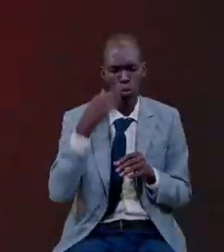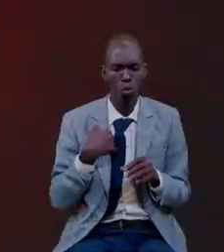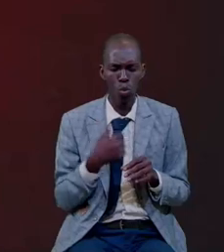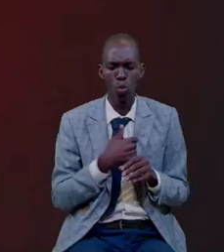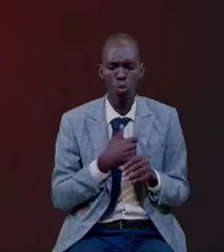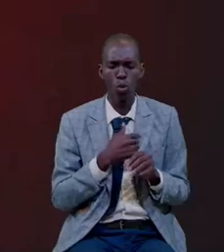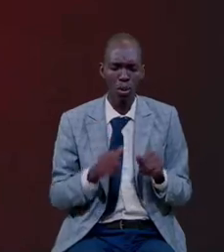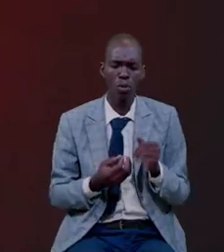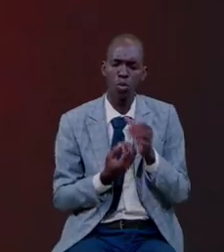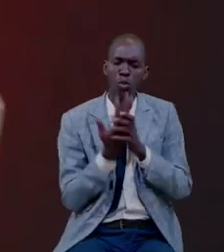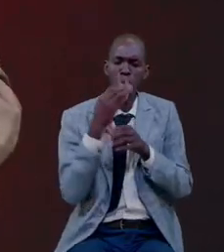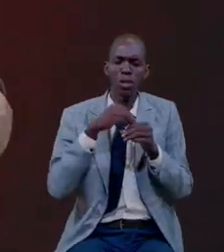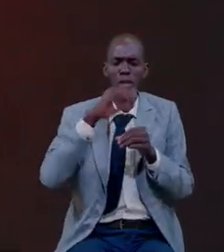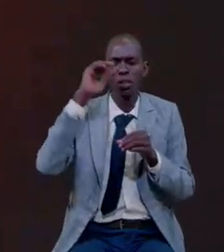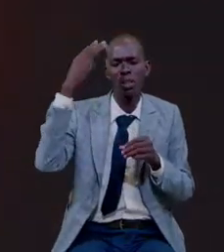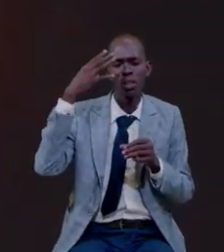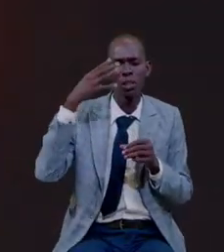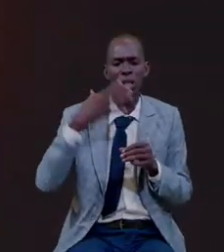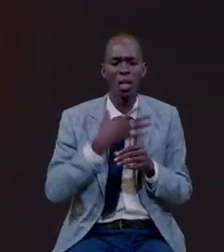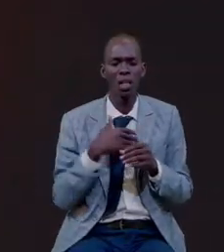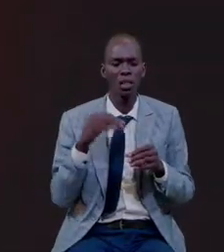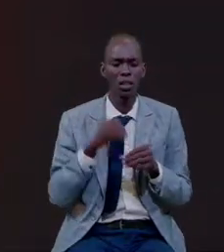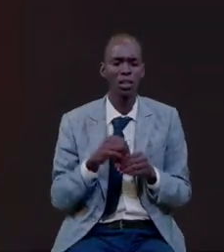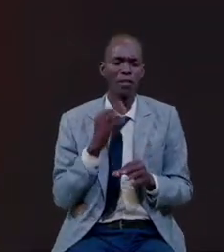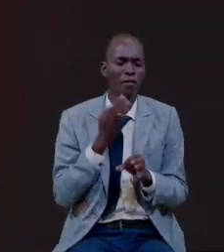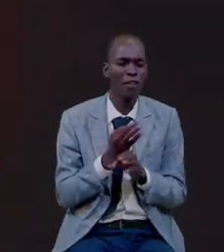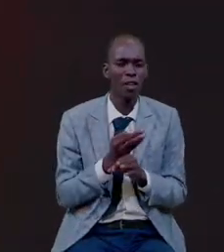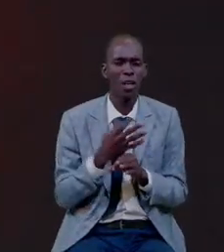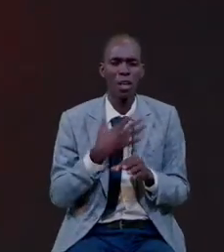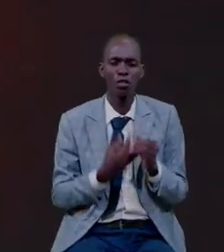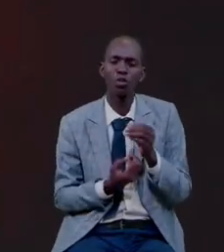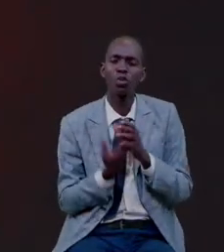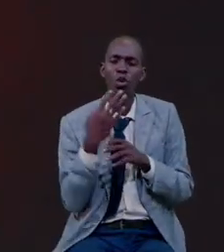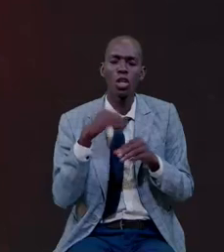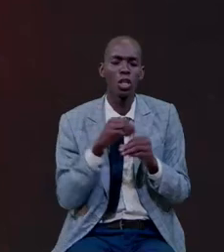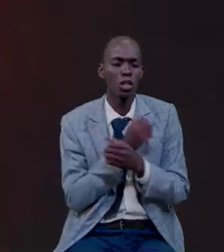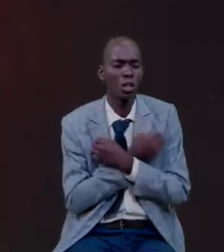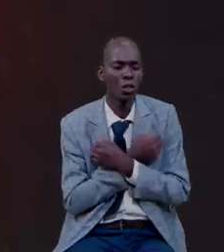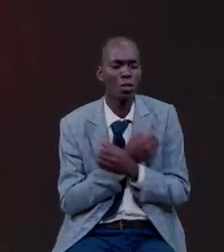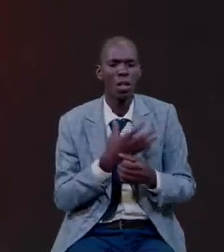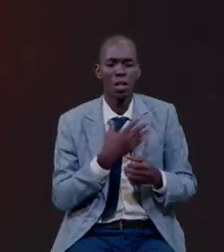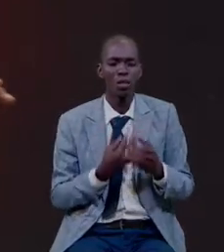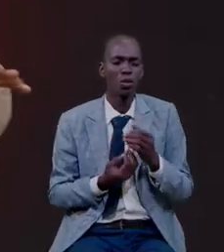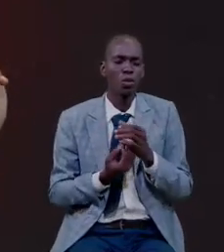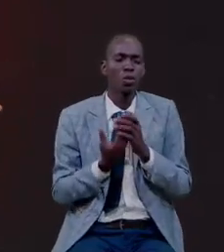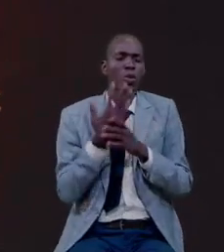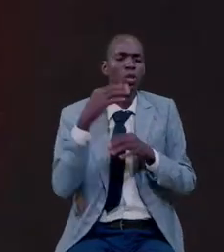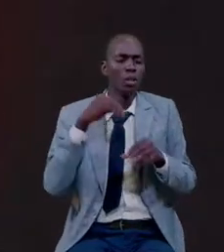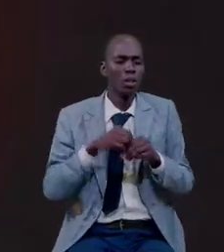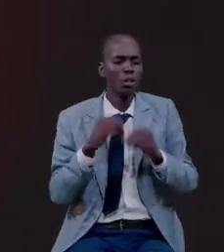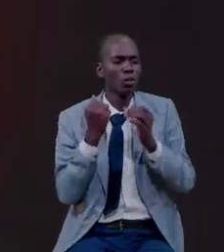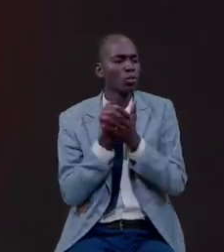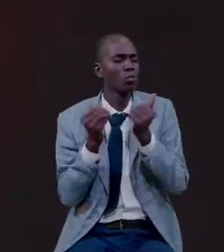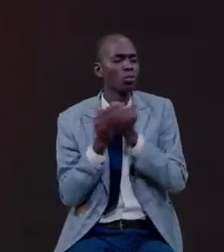que nous croissons dans la foi? Est-ce que vous savez que nous croissons en amour? Est-ce que vous savez qu'on croit en